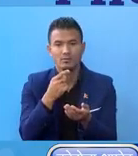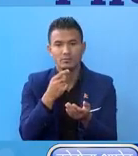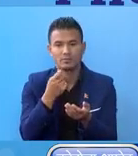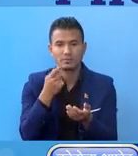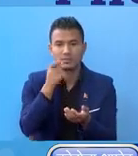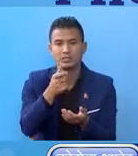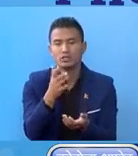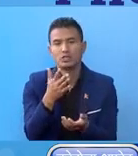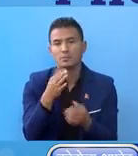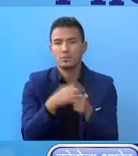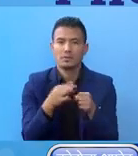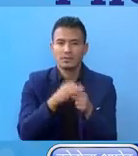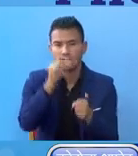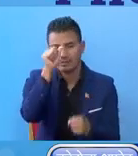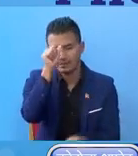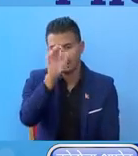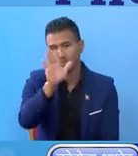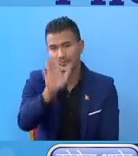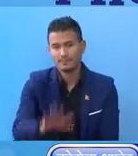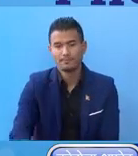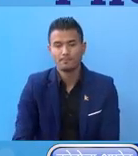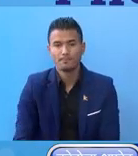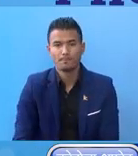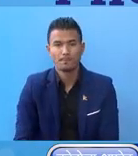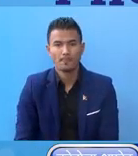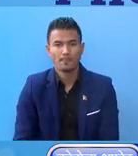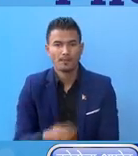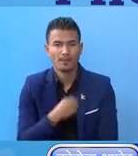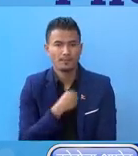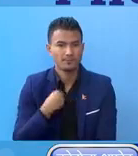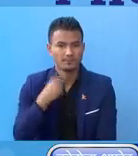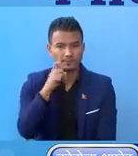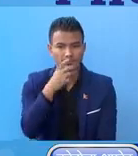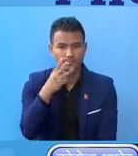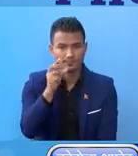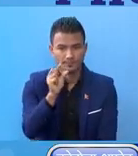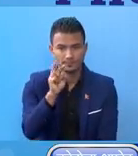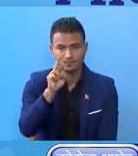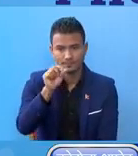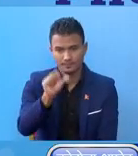बेहोरा समेत जानकारीका लागि अनुरोध छ। डाक्टर गुणराज लोहनी,